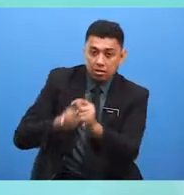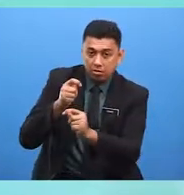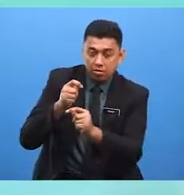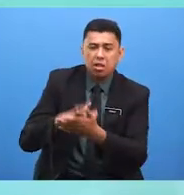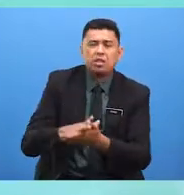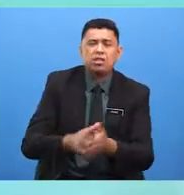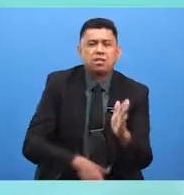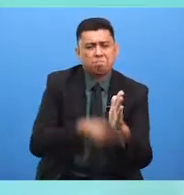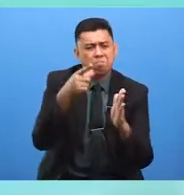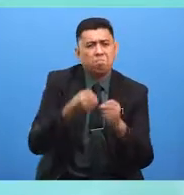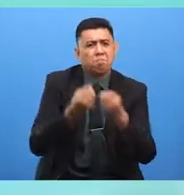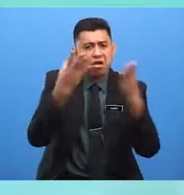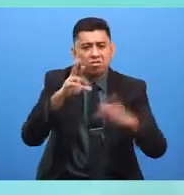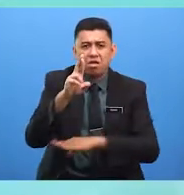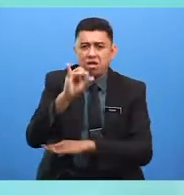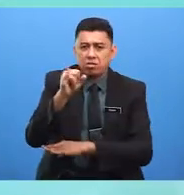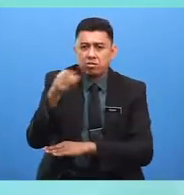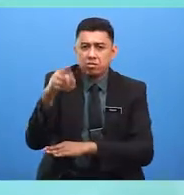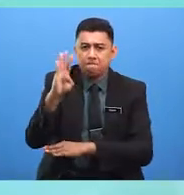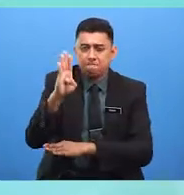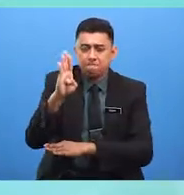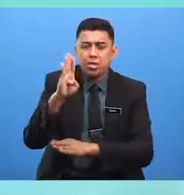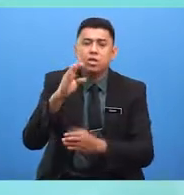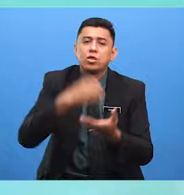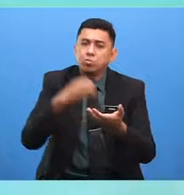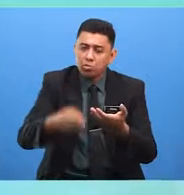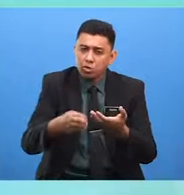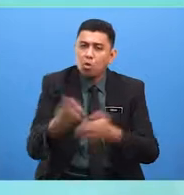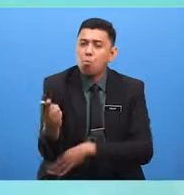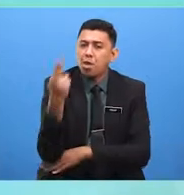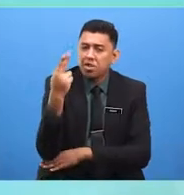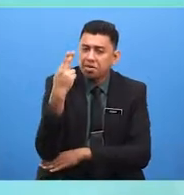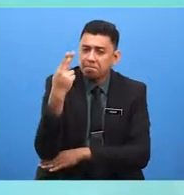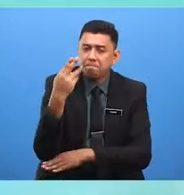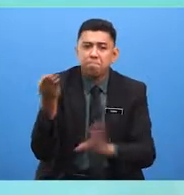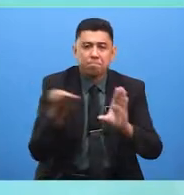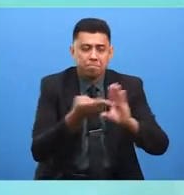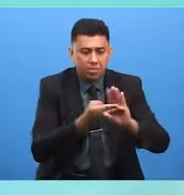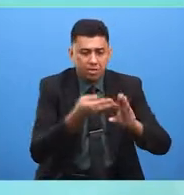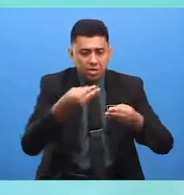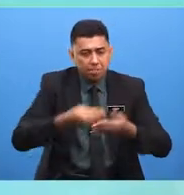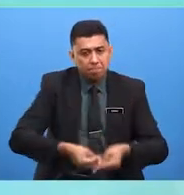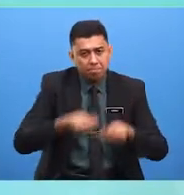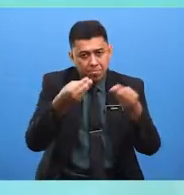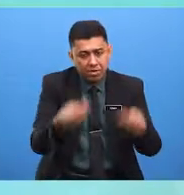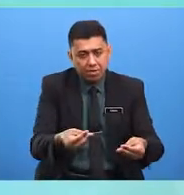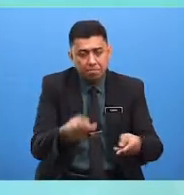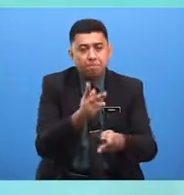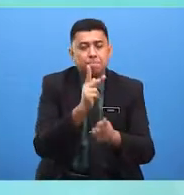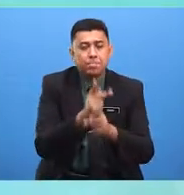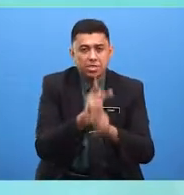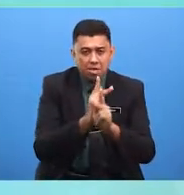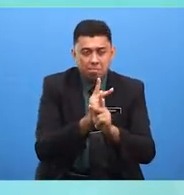lebih banyak rizab tunai yang menyebabkan keupayaan bank untuk memberi pinjaman akan